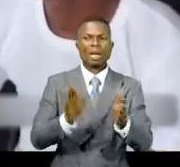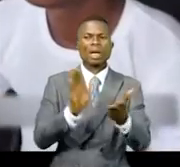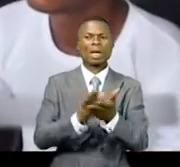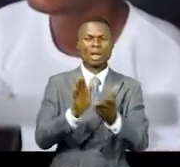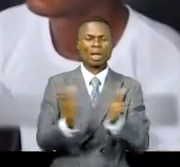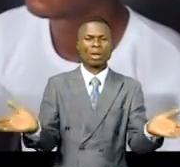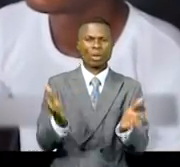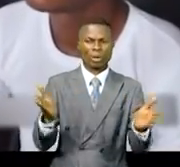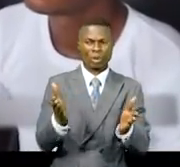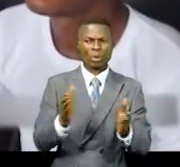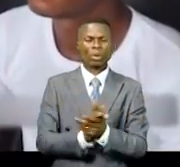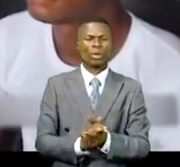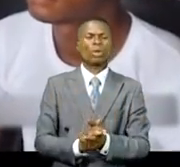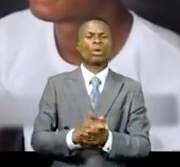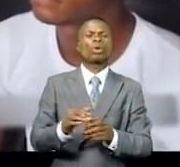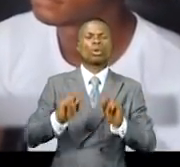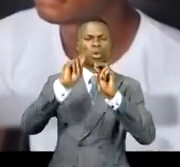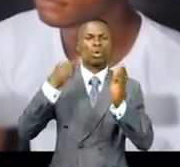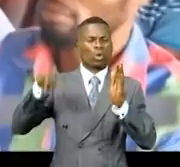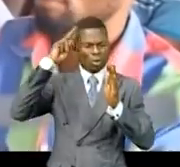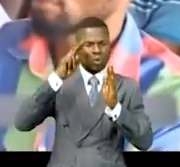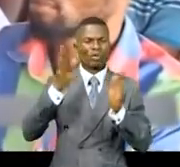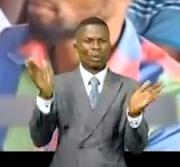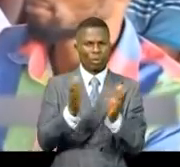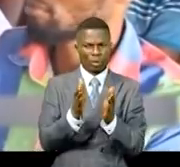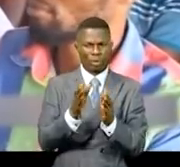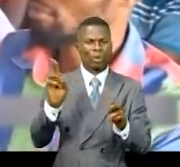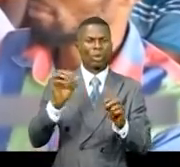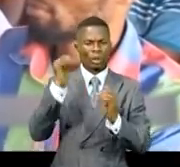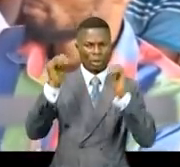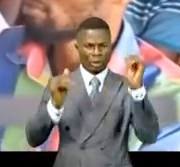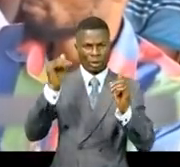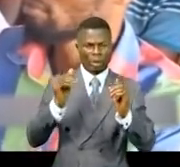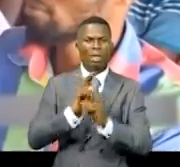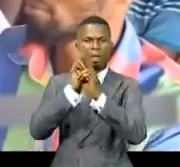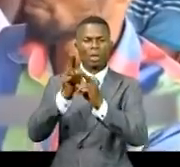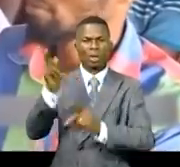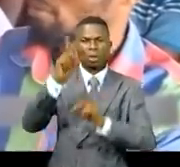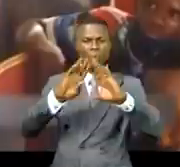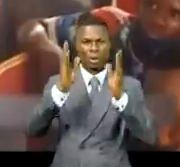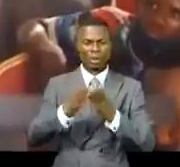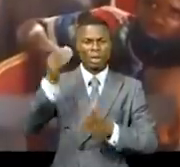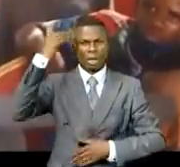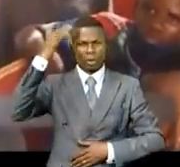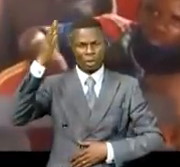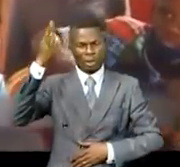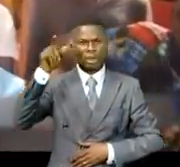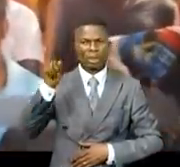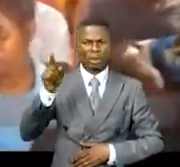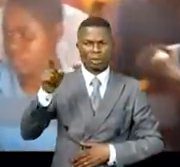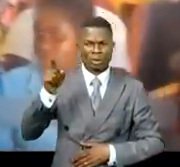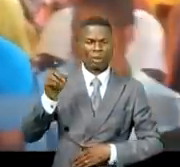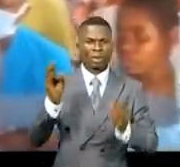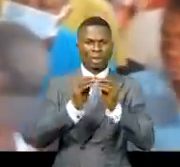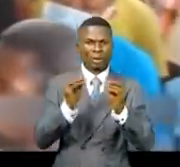et pense que la taille du gouvernement de Samalou Kondé est bien équilibrée. C'est la réaction de la population de Mbandaka à l'Équateur,